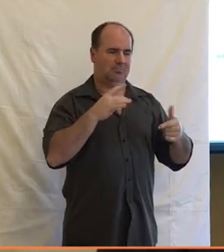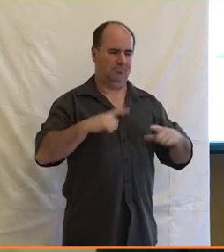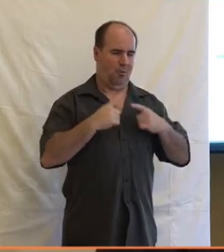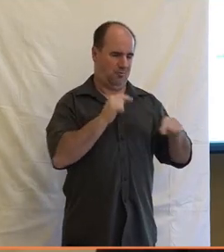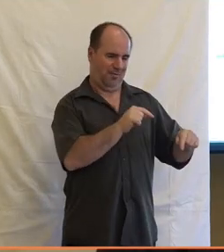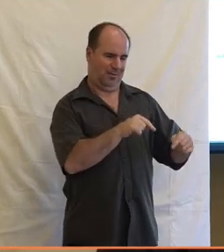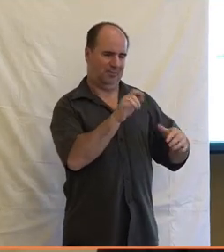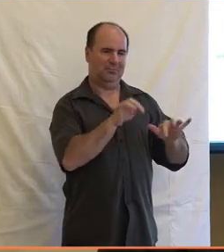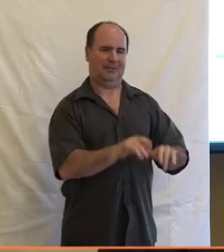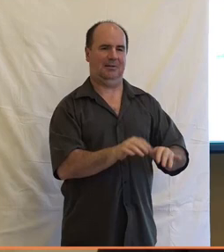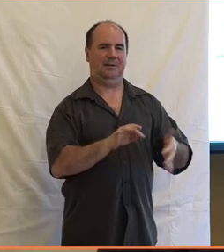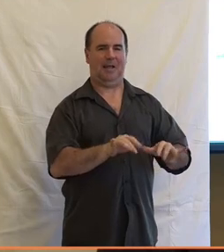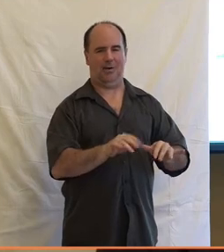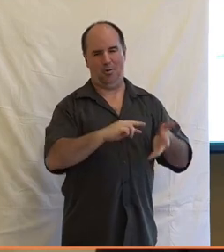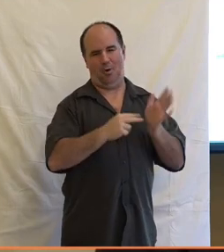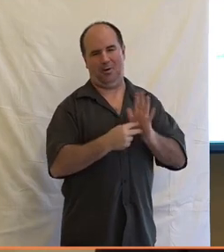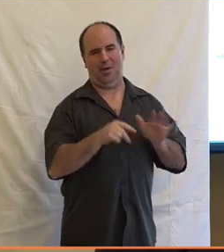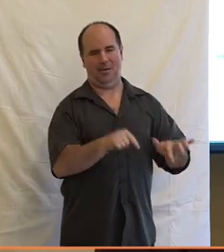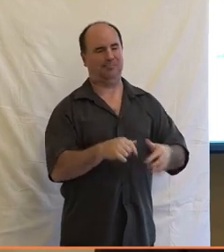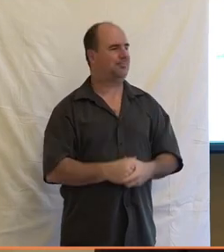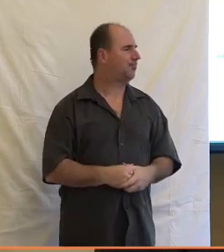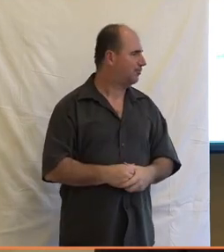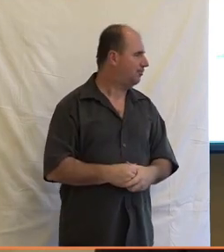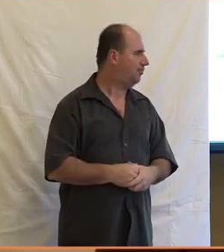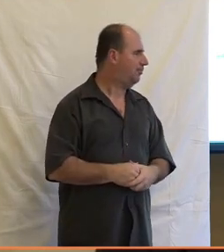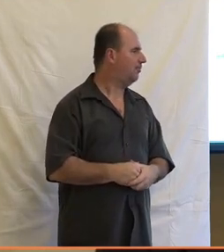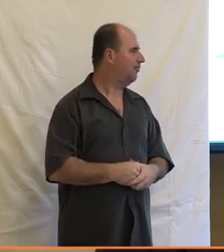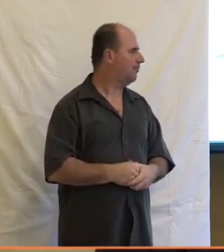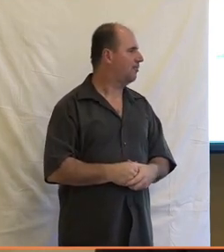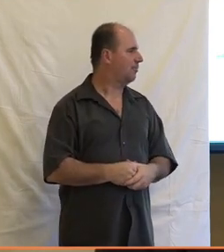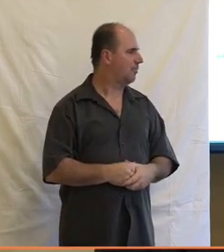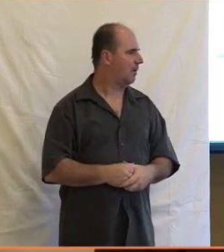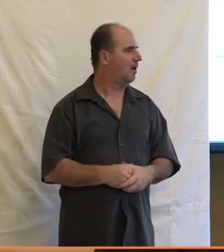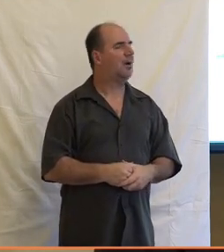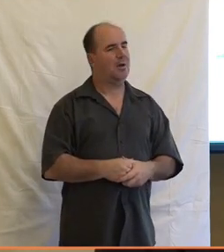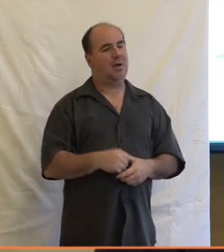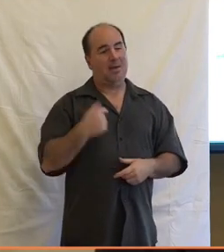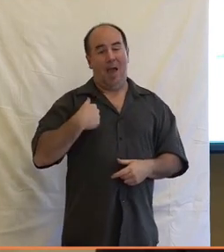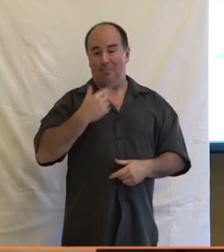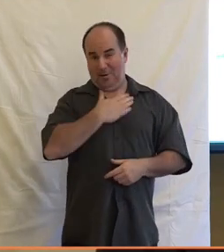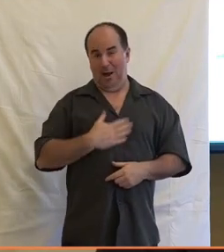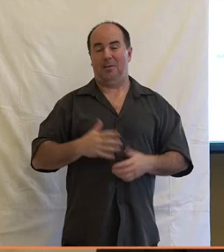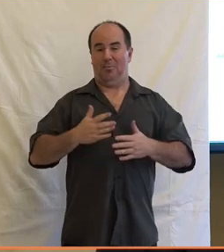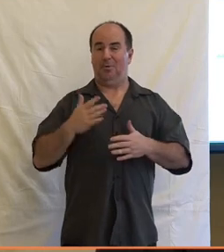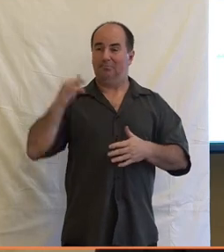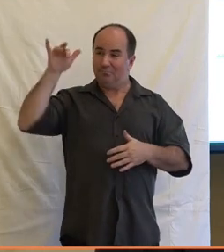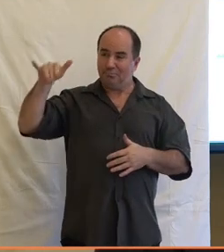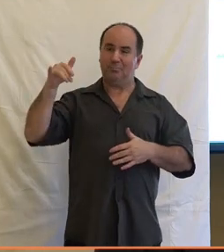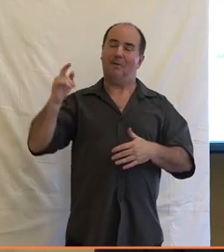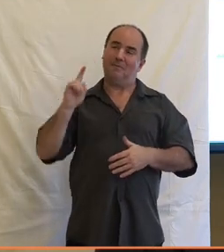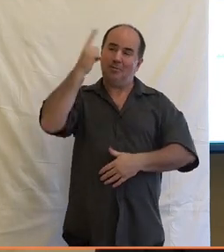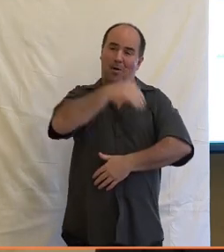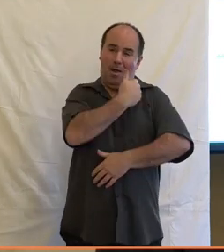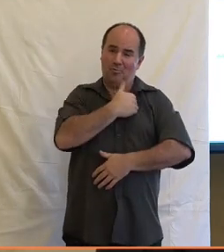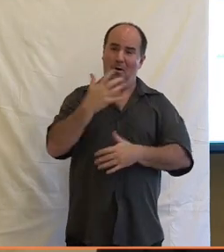být velká úloha škol, kdyby skutečně do osnov předmětu informatika,